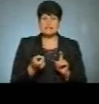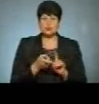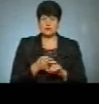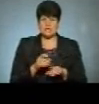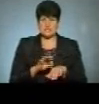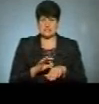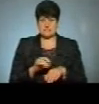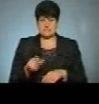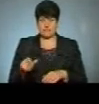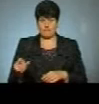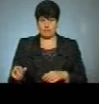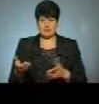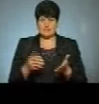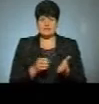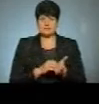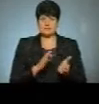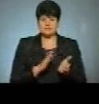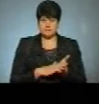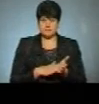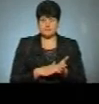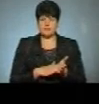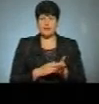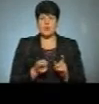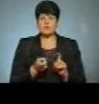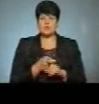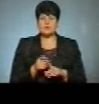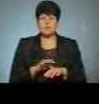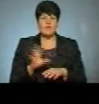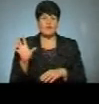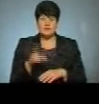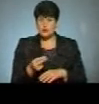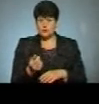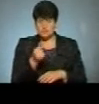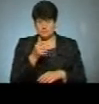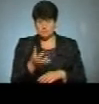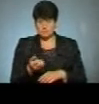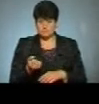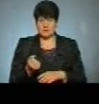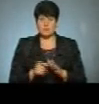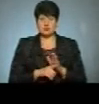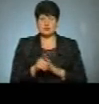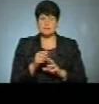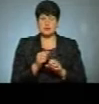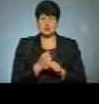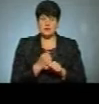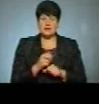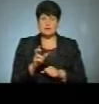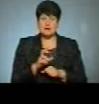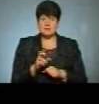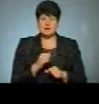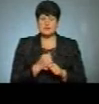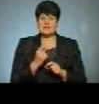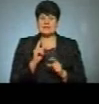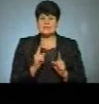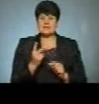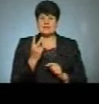хворими, які зафіксовані контакти з хворими. Всі кошти не отримали. Якщо ми почали працювати в березні, то працювали тільки дві